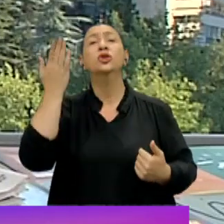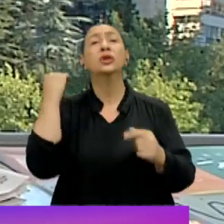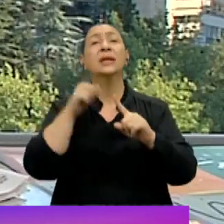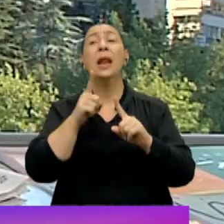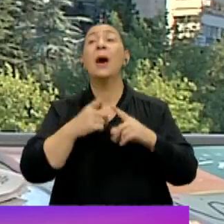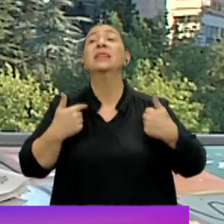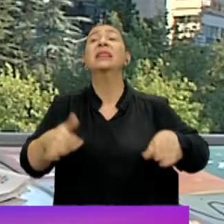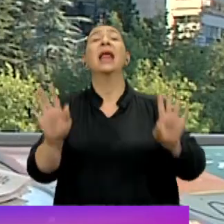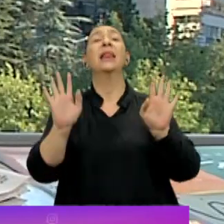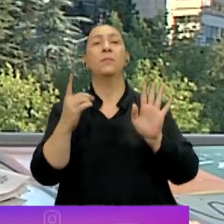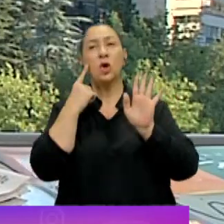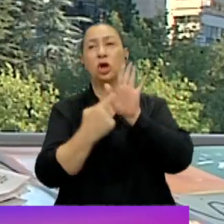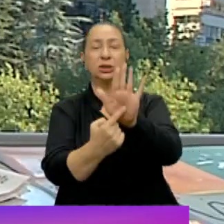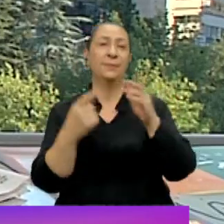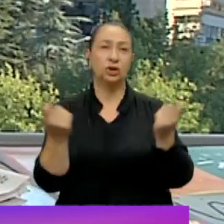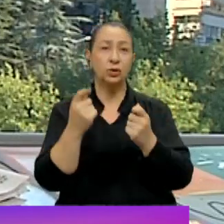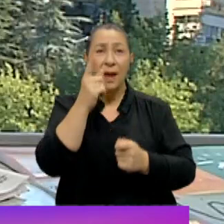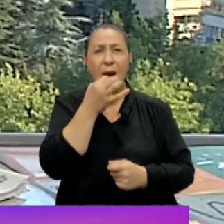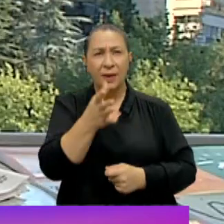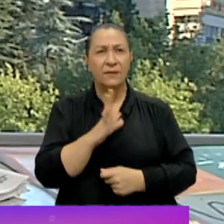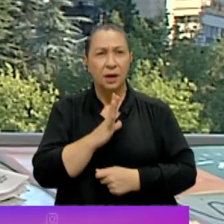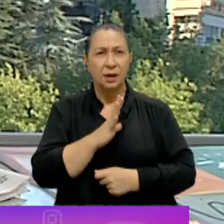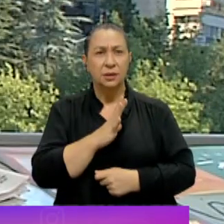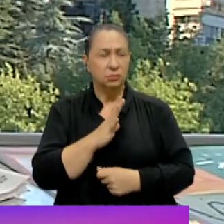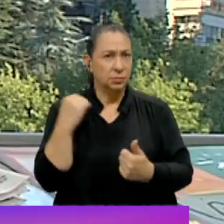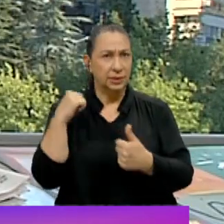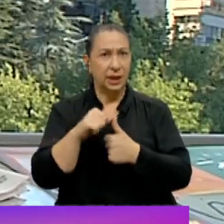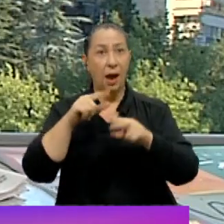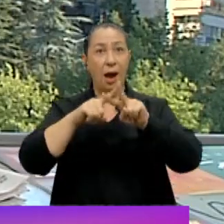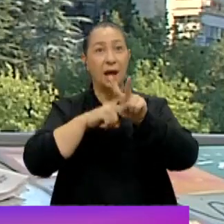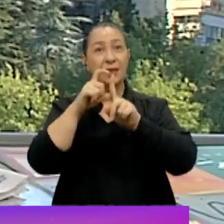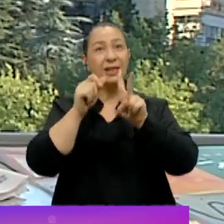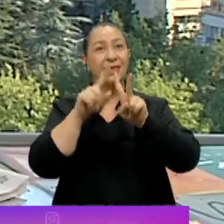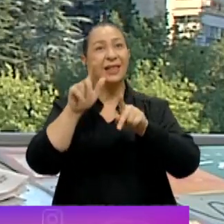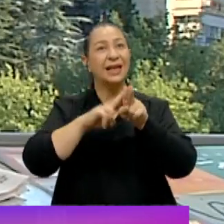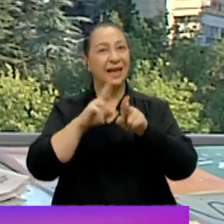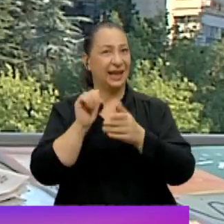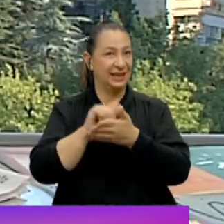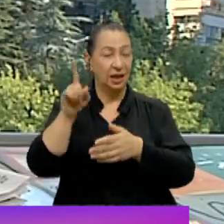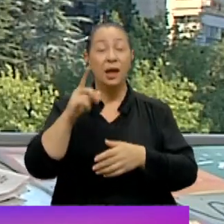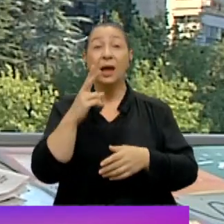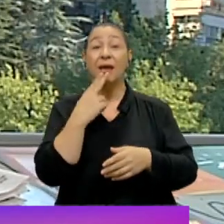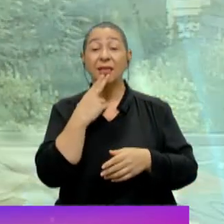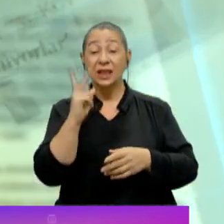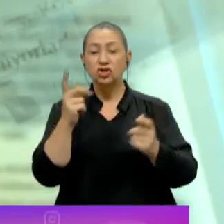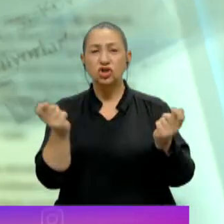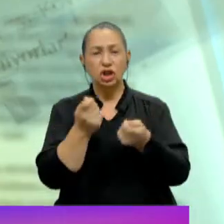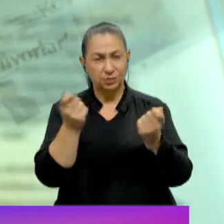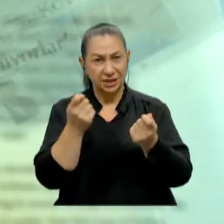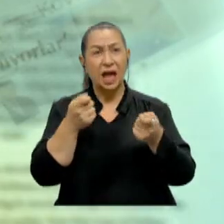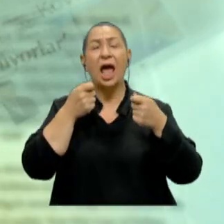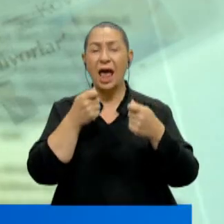Taliban olmadığını göstermeye çalışıyor. Bir haber var yine Aydınlık Gazetesi'nde. Taliban kadınların çalışmasını